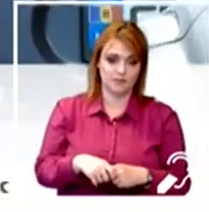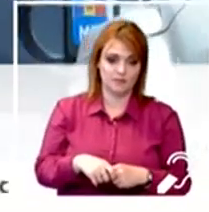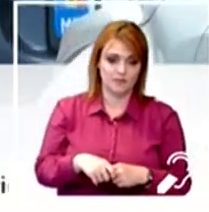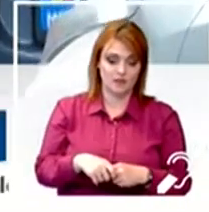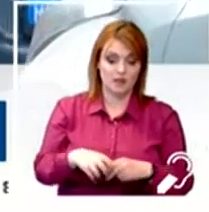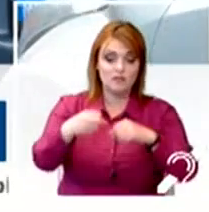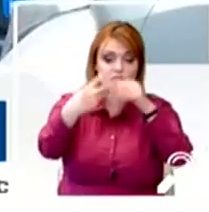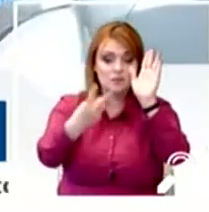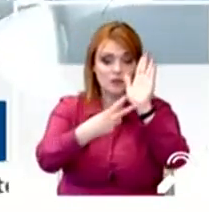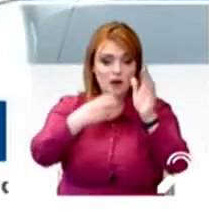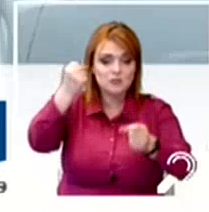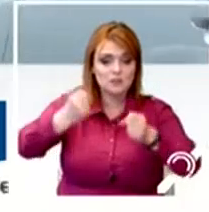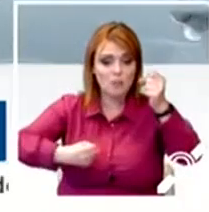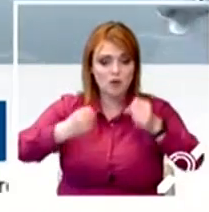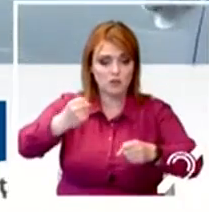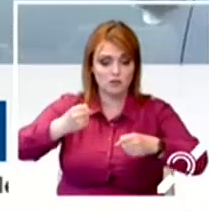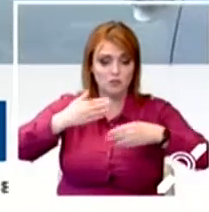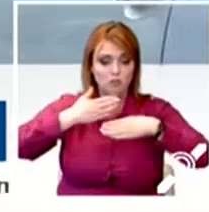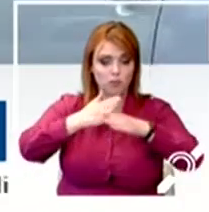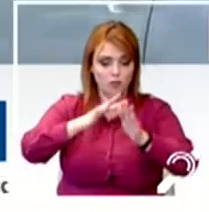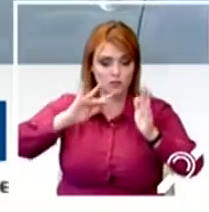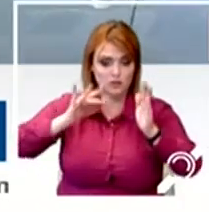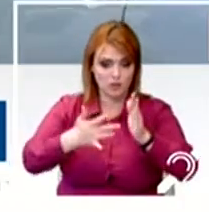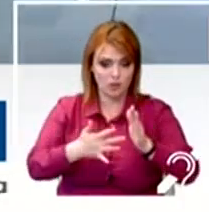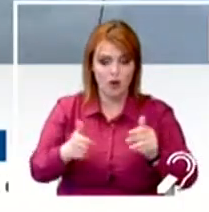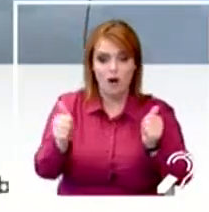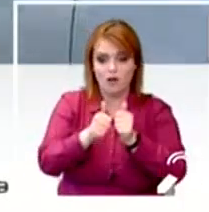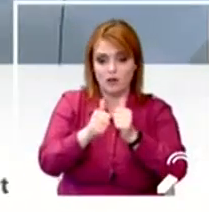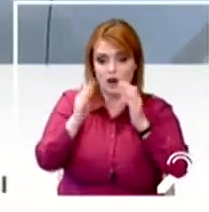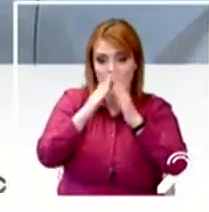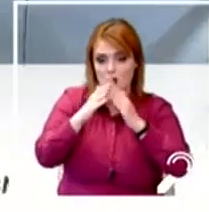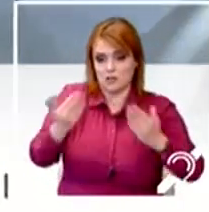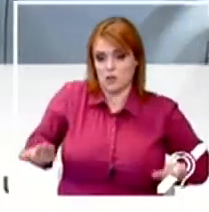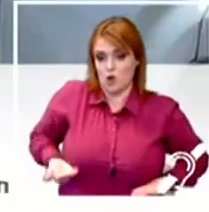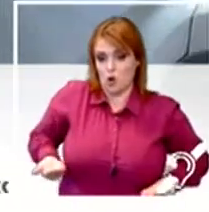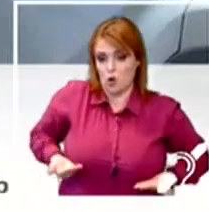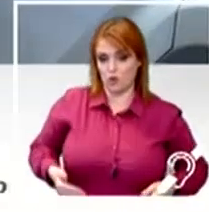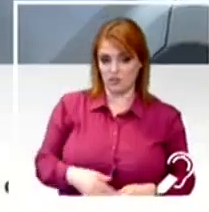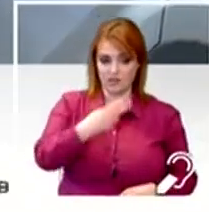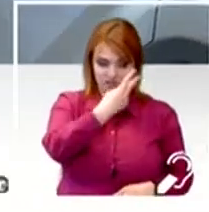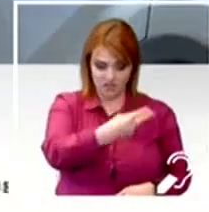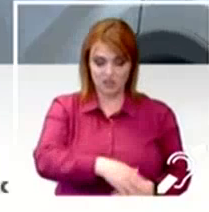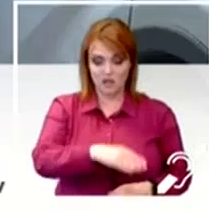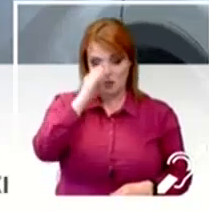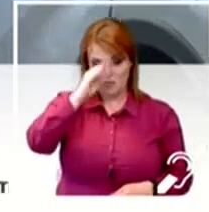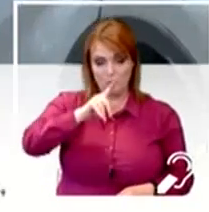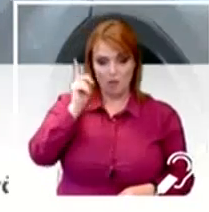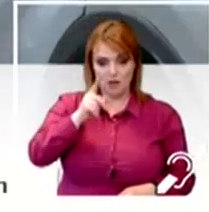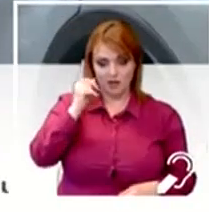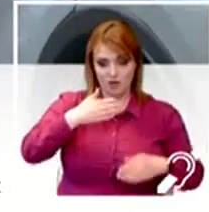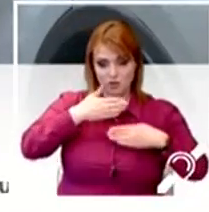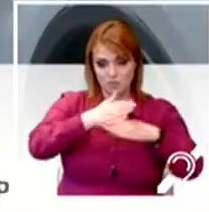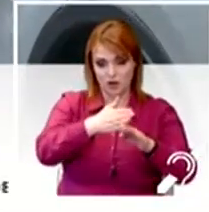Câteva mașini au fost vandalizate chiar în curtea acestui bloc de locuințe. După cum puteți vedea, hoții au spart